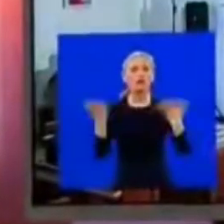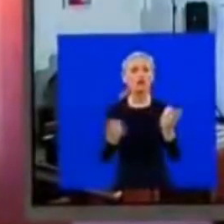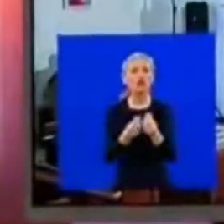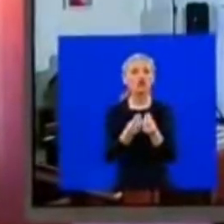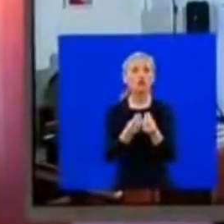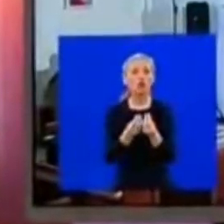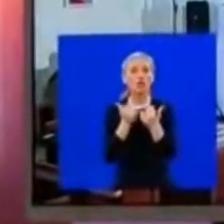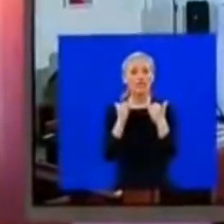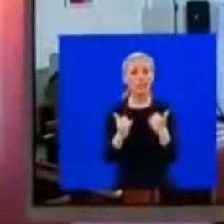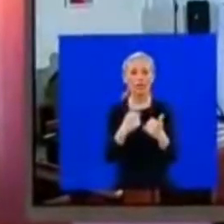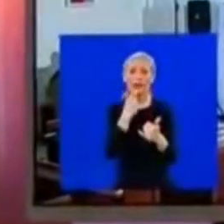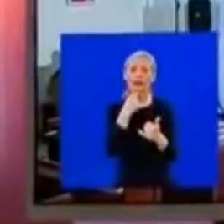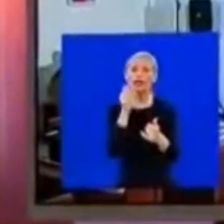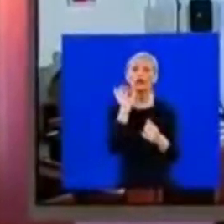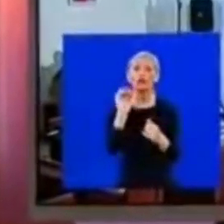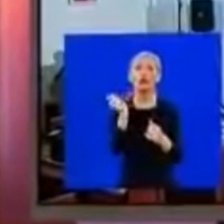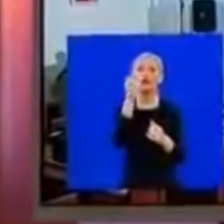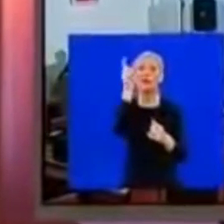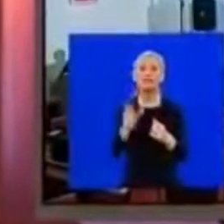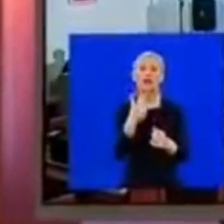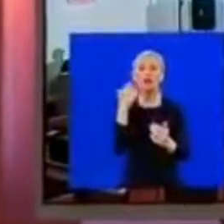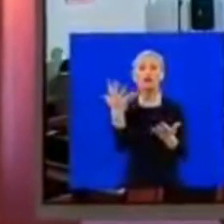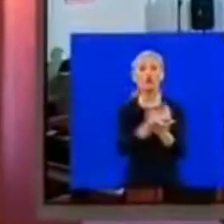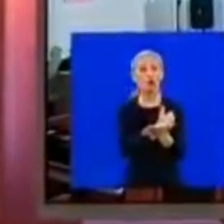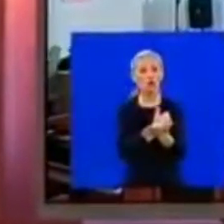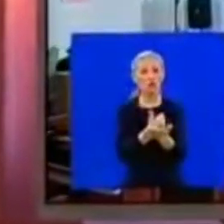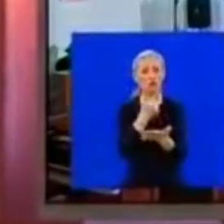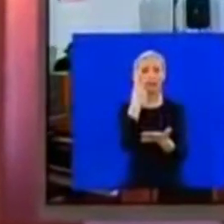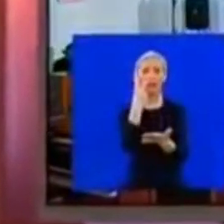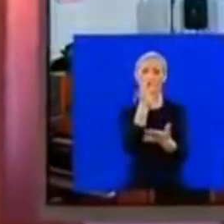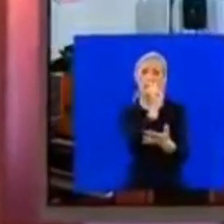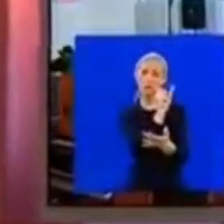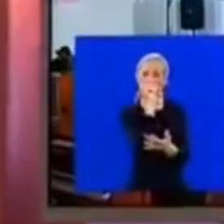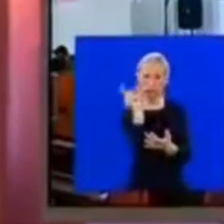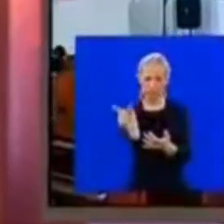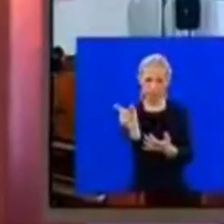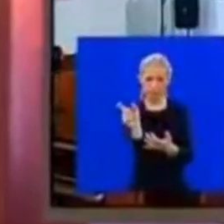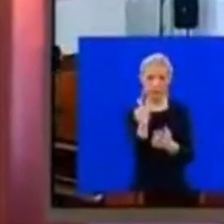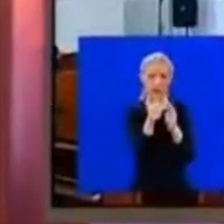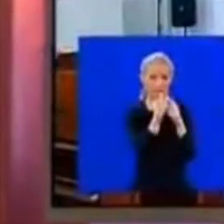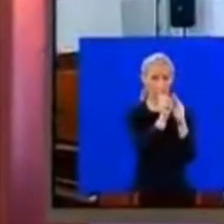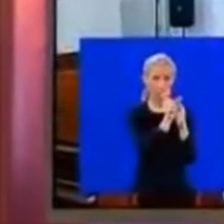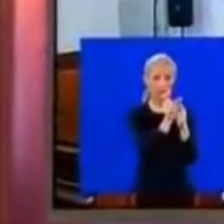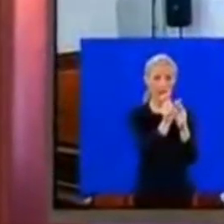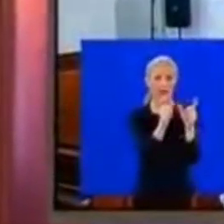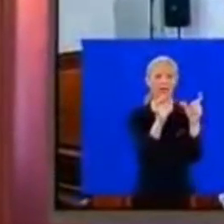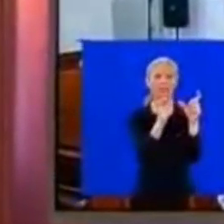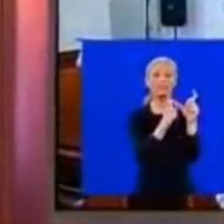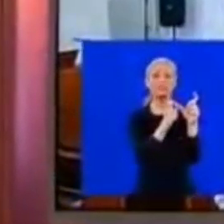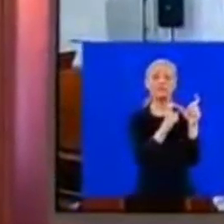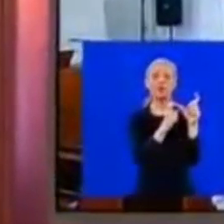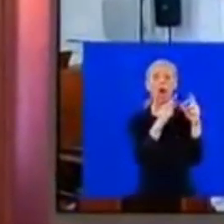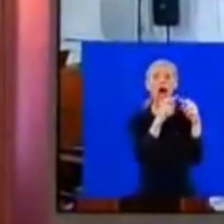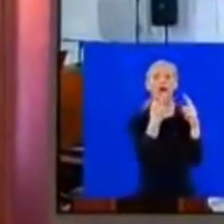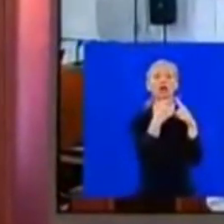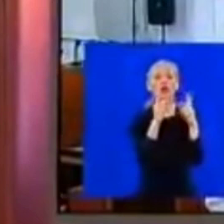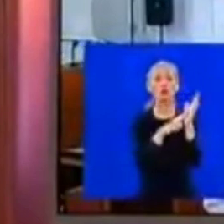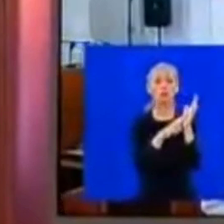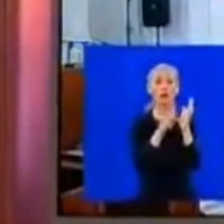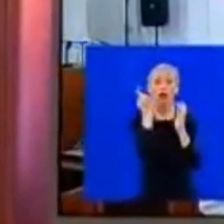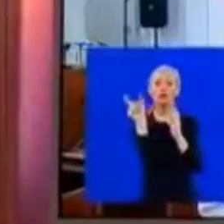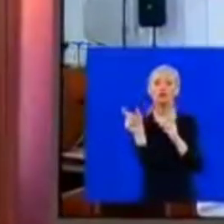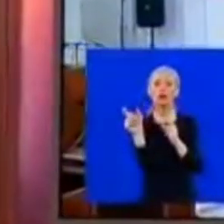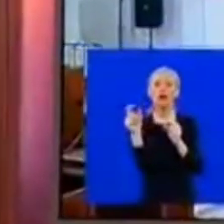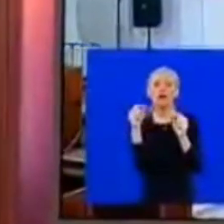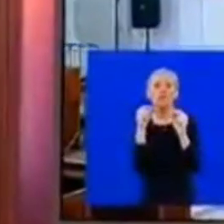dobrom pastiru. Ali zato ću se poslužiti sa dva pojma. Jedan pojam je simulakrum, a drugi pojam je